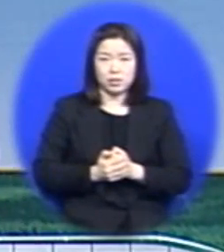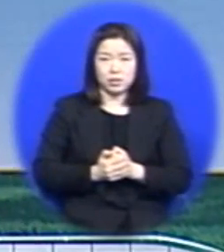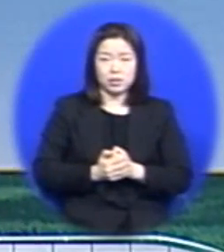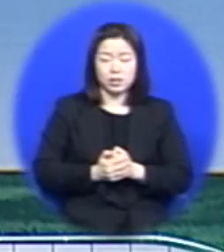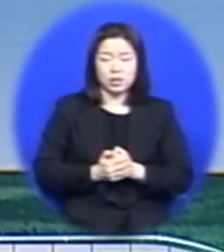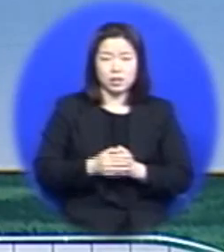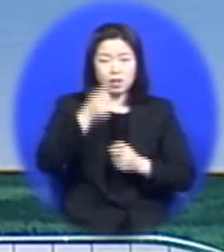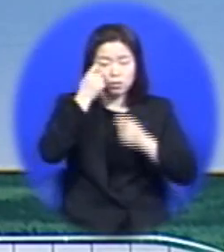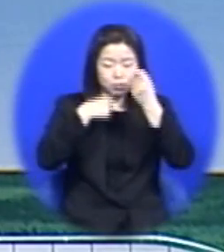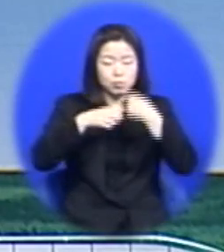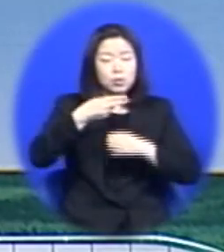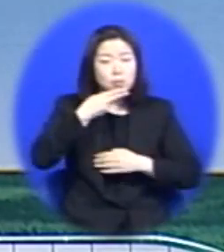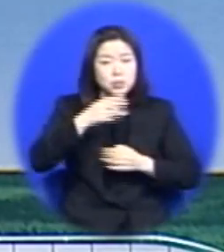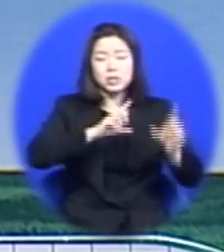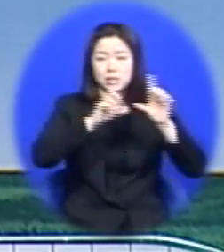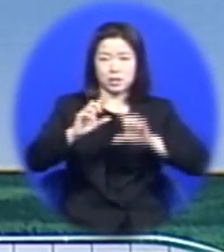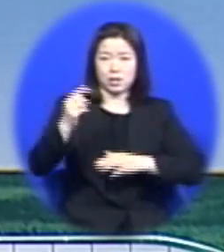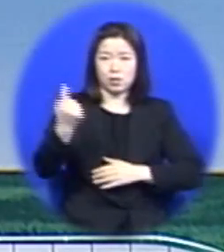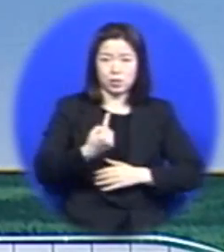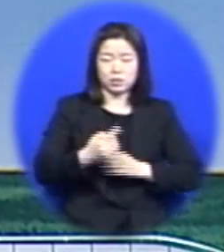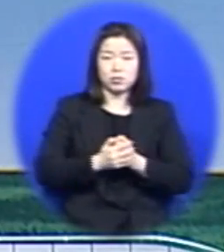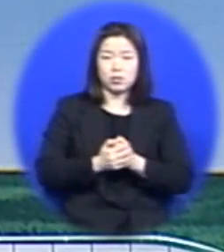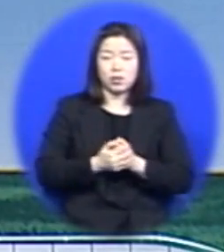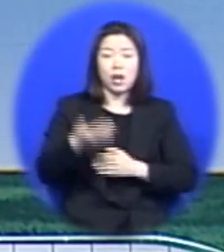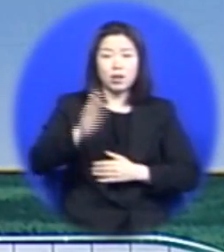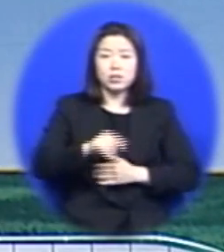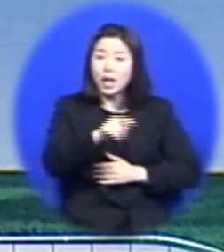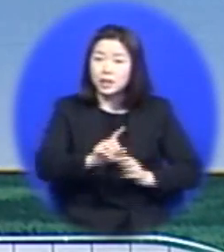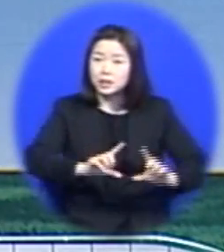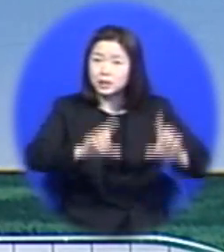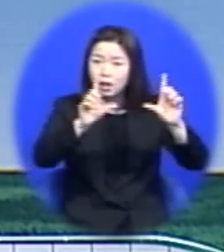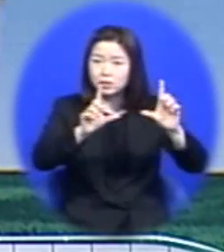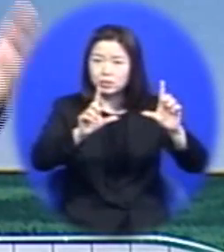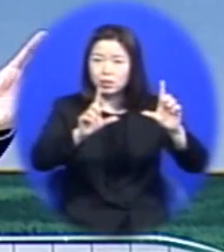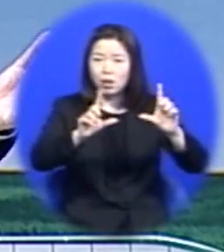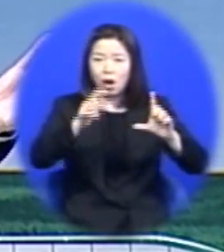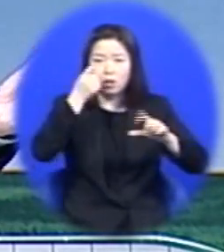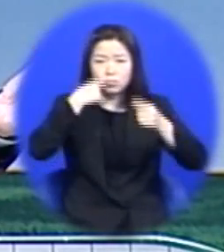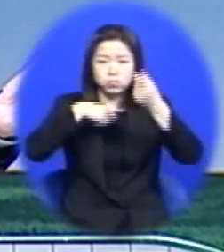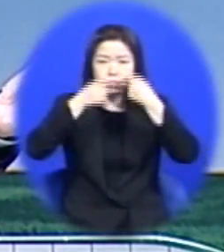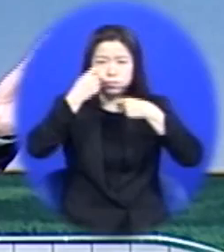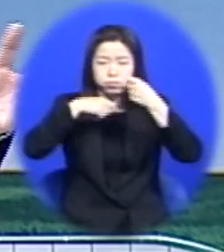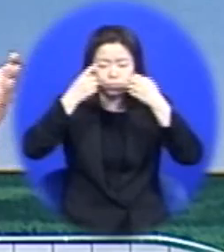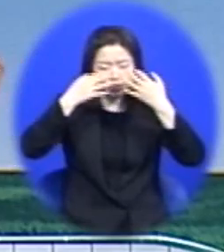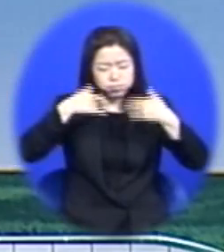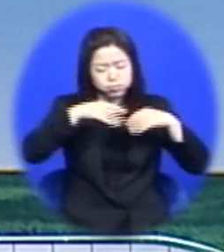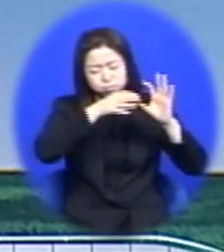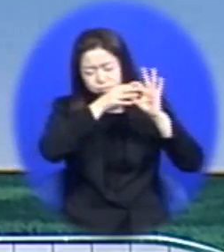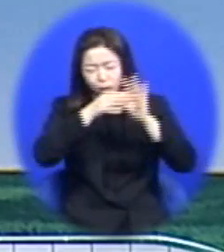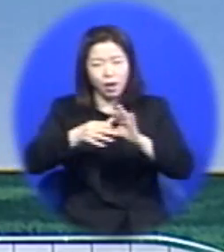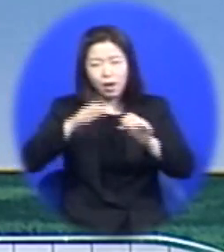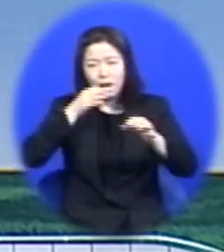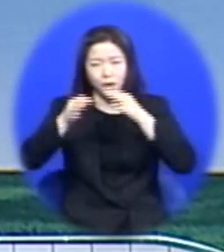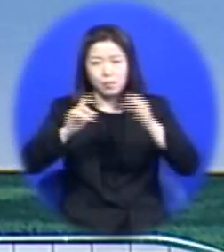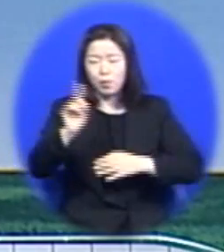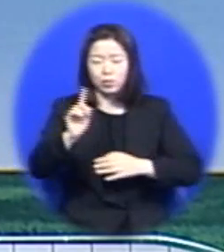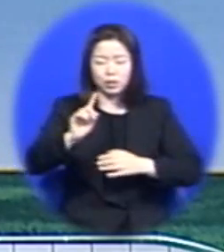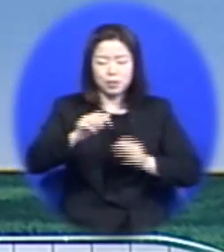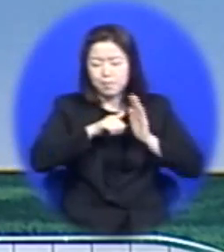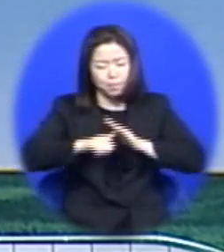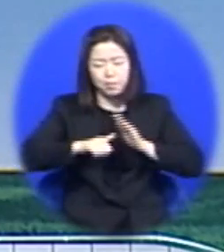저는 눈물 없이 살았어요. 그런데 그날은 걷잡을 수 없이 눈물이 터지는 겁니다. 이걸 어떻게